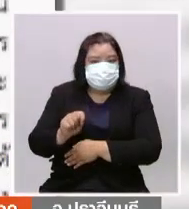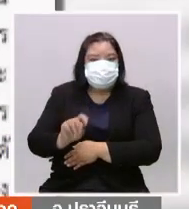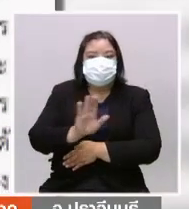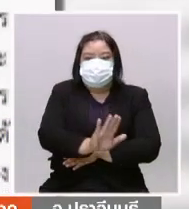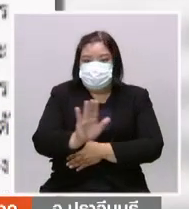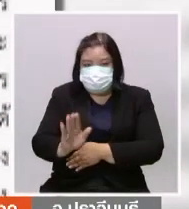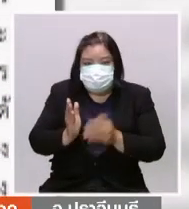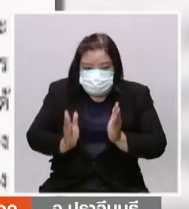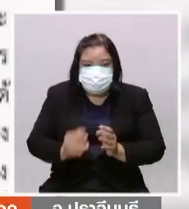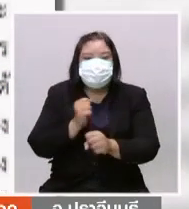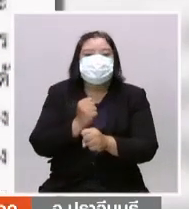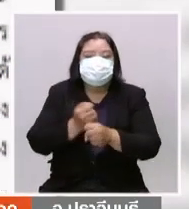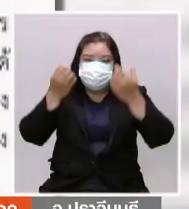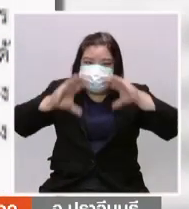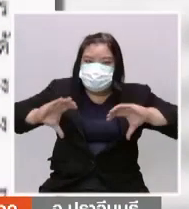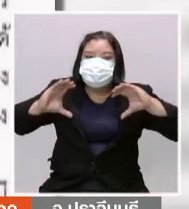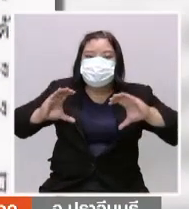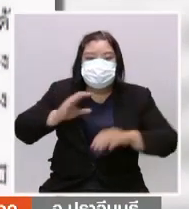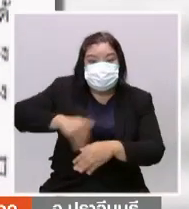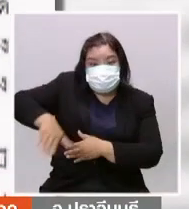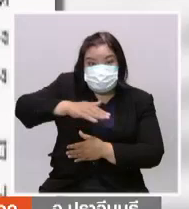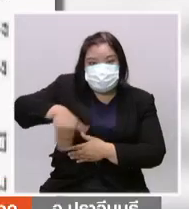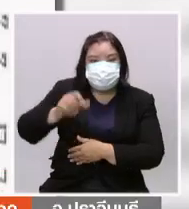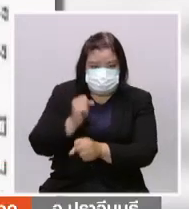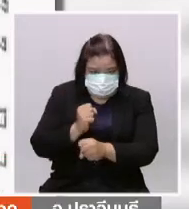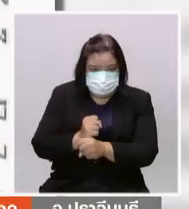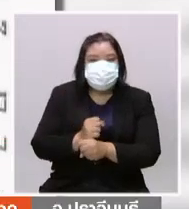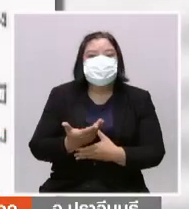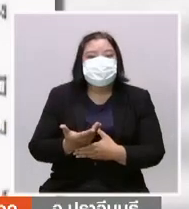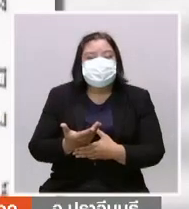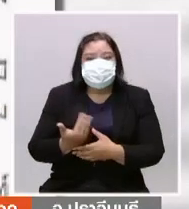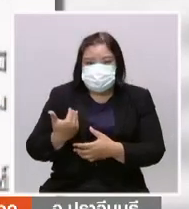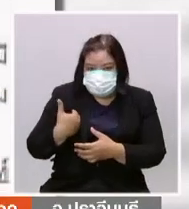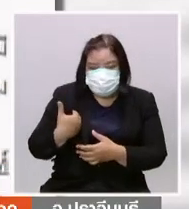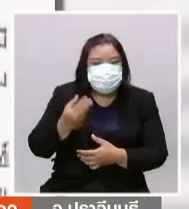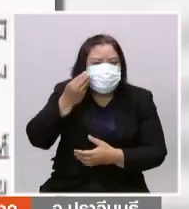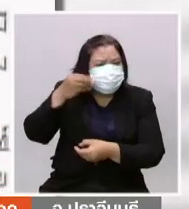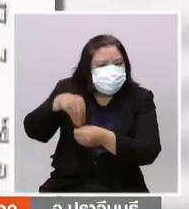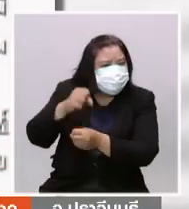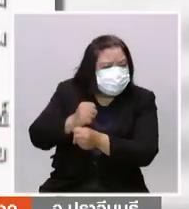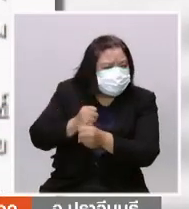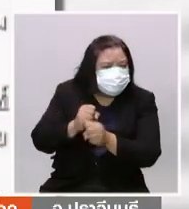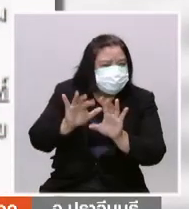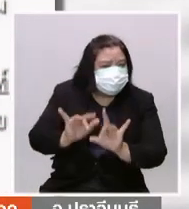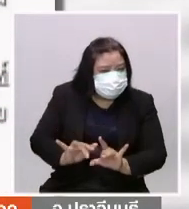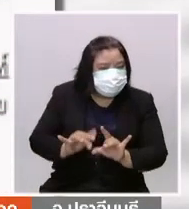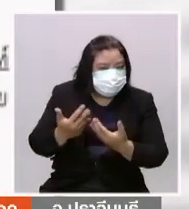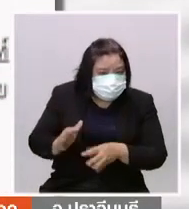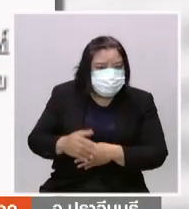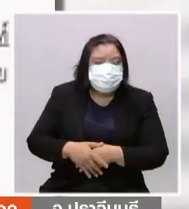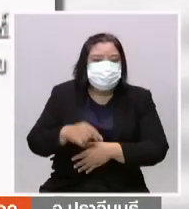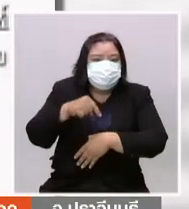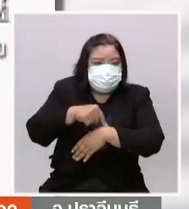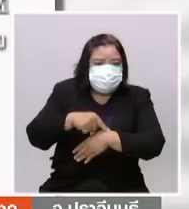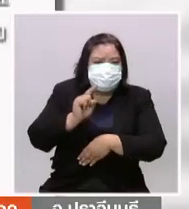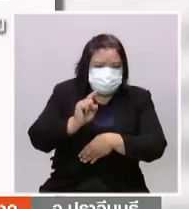ให้ข้าราชการและเจ้าหน้าที่ในสังกัดปฏิบัติงานนอกสถานที่ตั้งหรือ work from home หรือว่าเหลื่อมเวลาในการปฏิบั